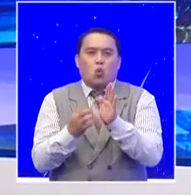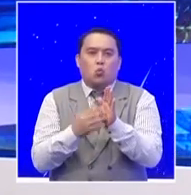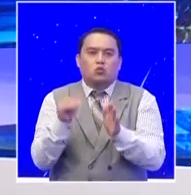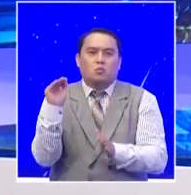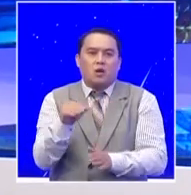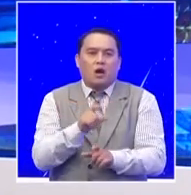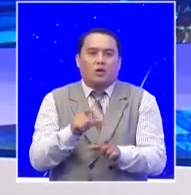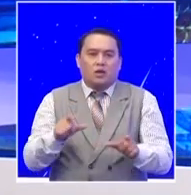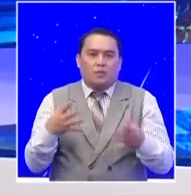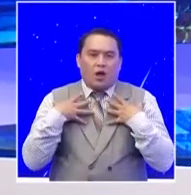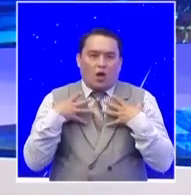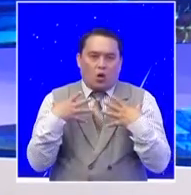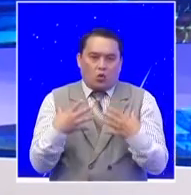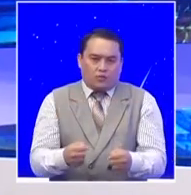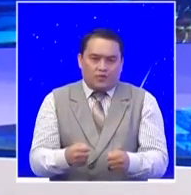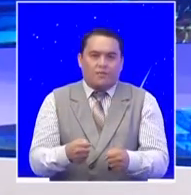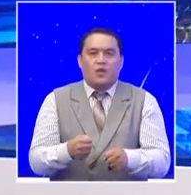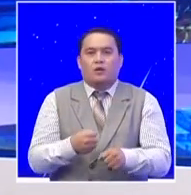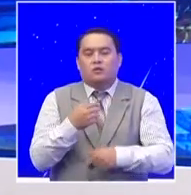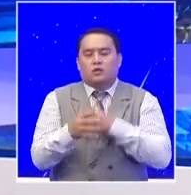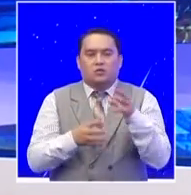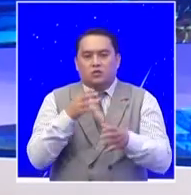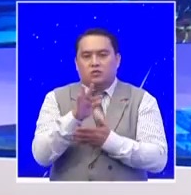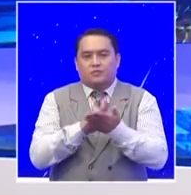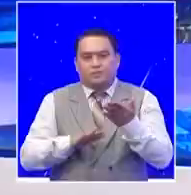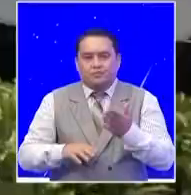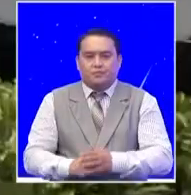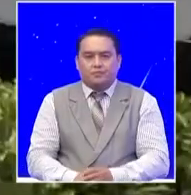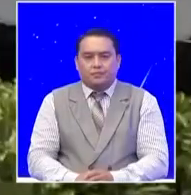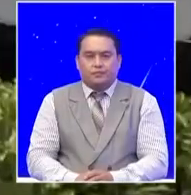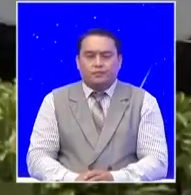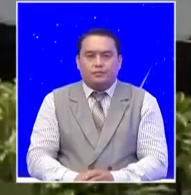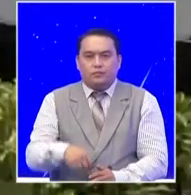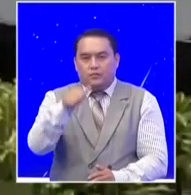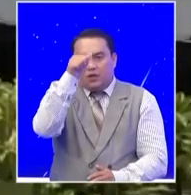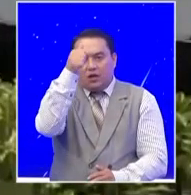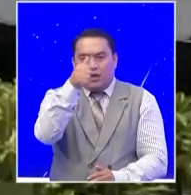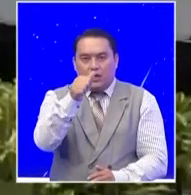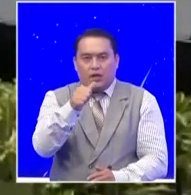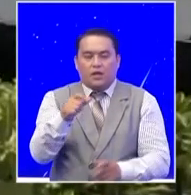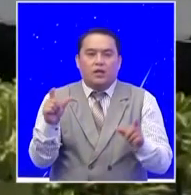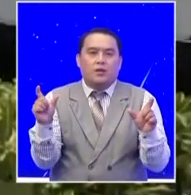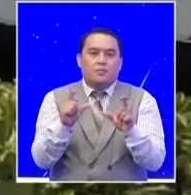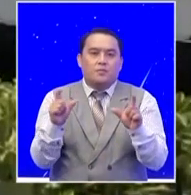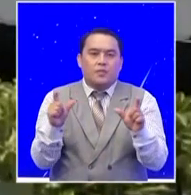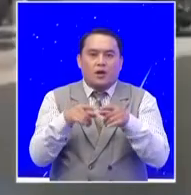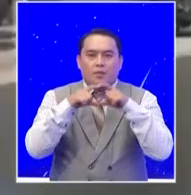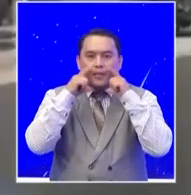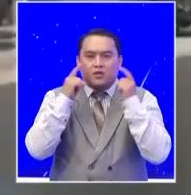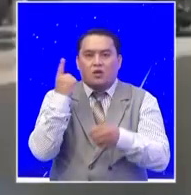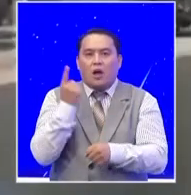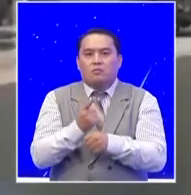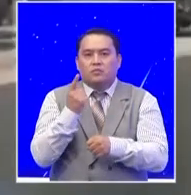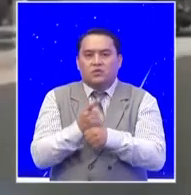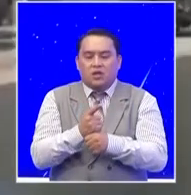мың адамды айықтырып алды. Кезек жаһан жаңалықтарында. Грекия тұрғындары да дүкенде маска тағуға міндетті.